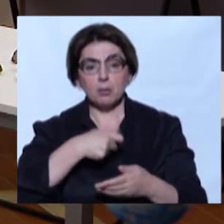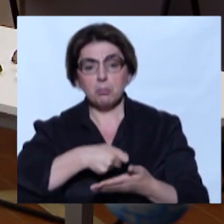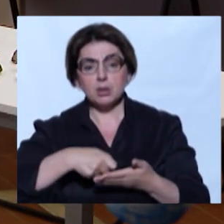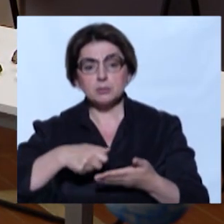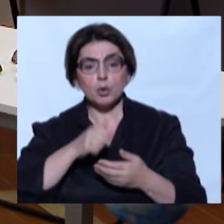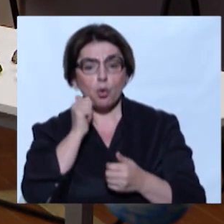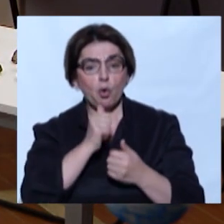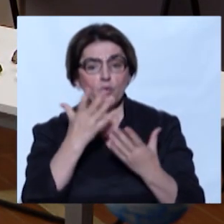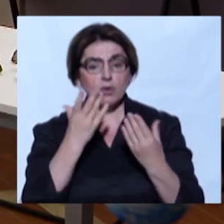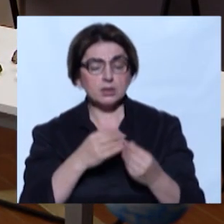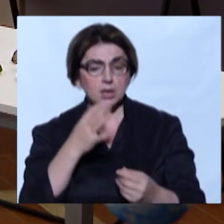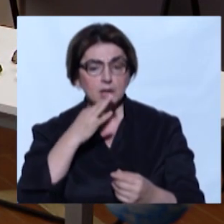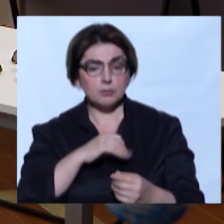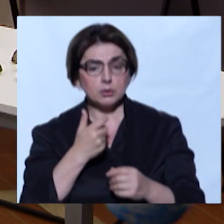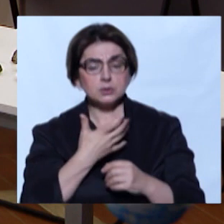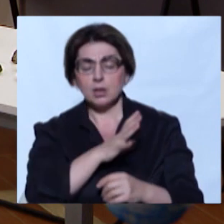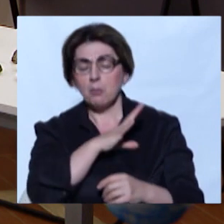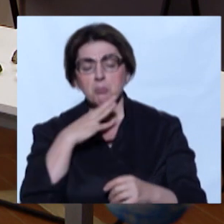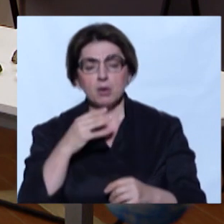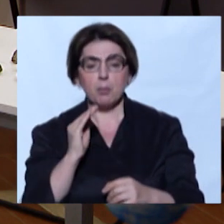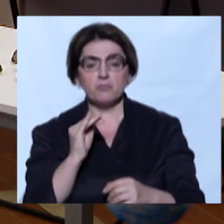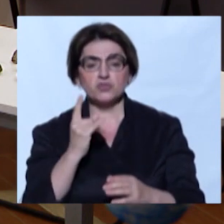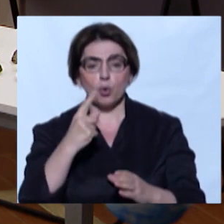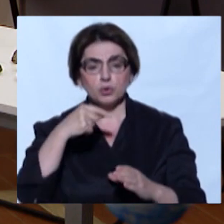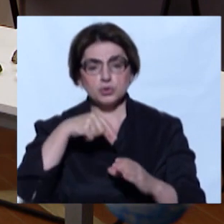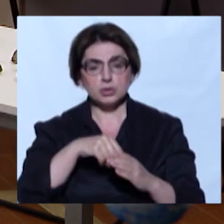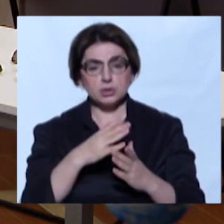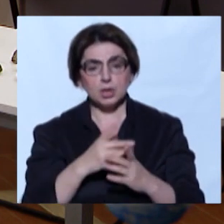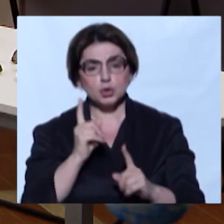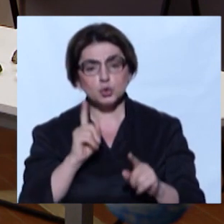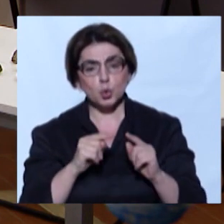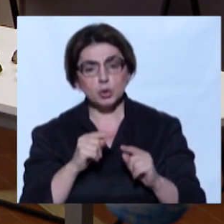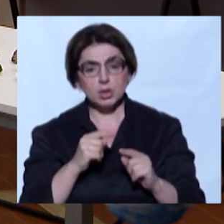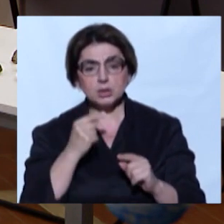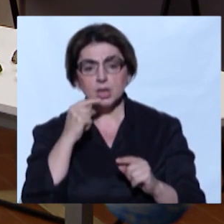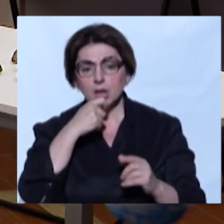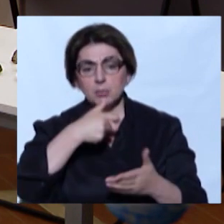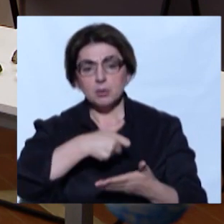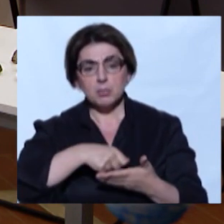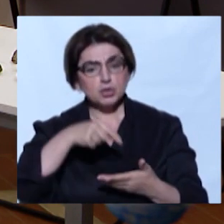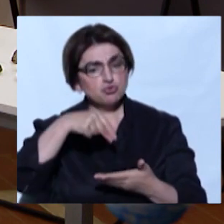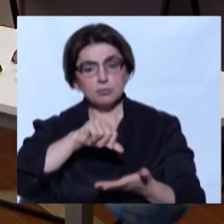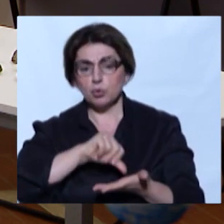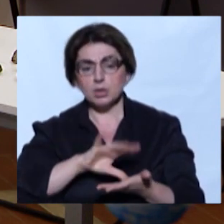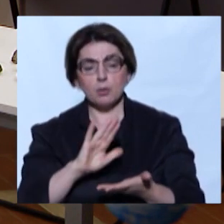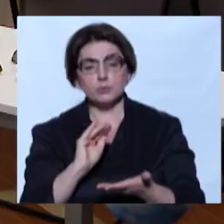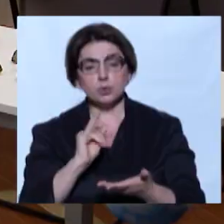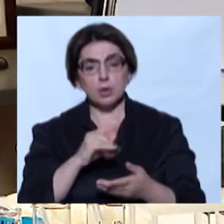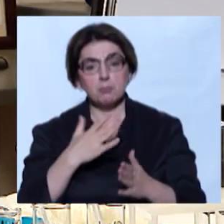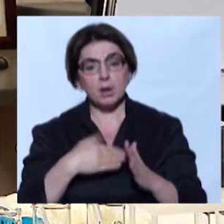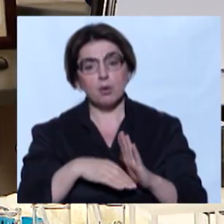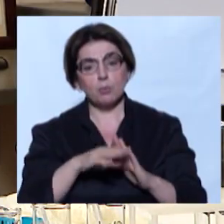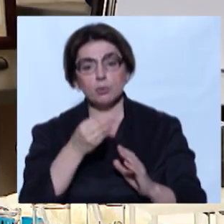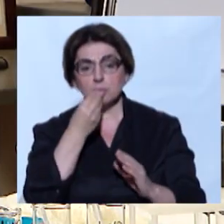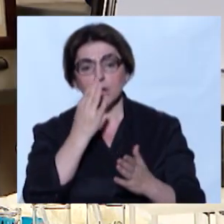თქვენ ყოველდღიურად იყენებთ, გამდიდრებულია ფტორით. არის ზოგიერთი კბილის პასტები, რომელიც მას არ შეიცავენ, თუმცა ალბათ თქვენ არ ნიჭებთ